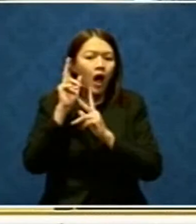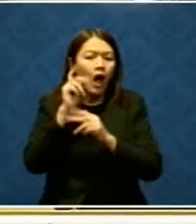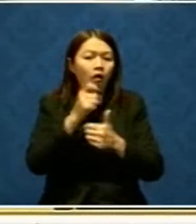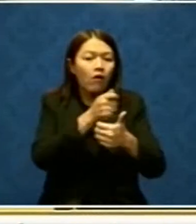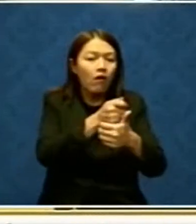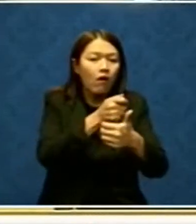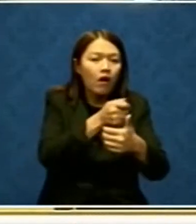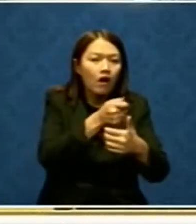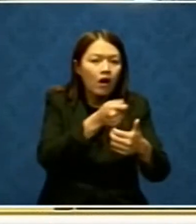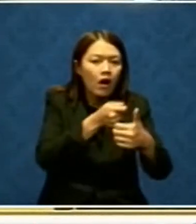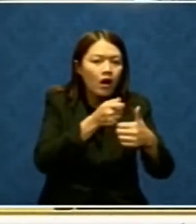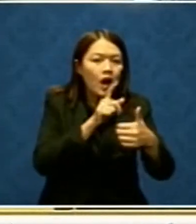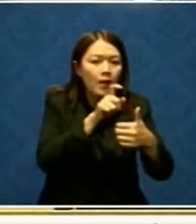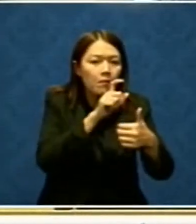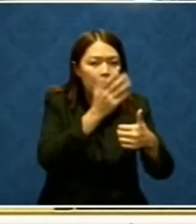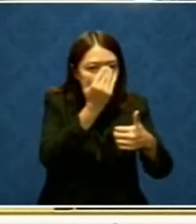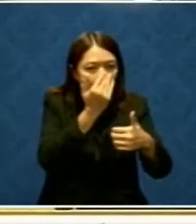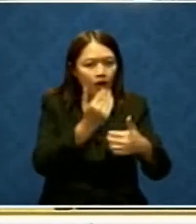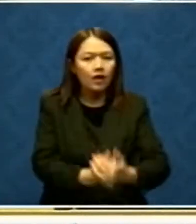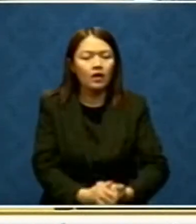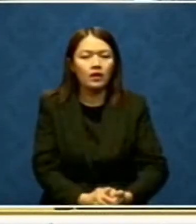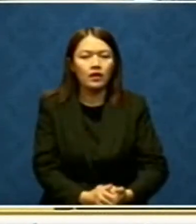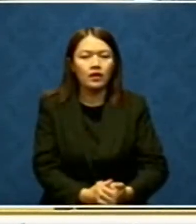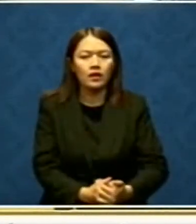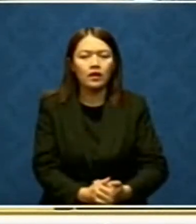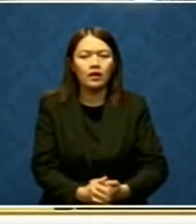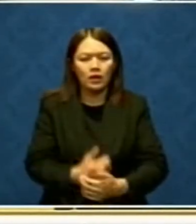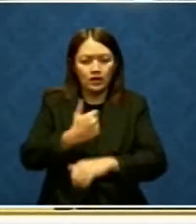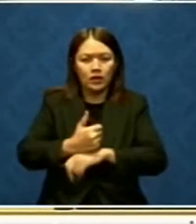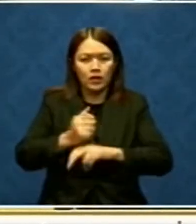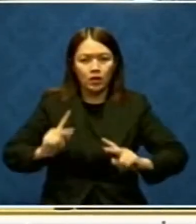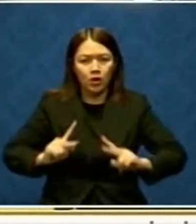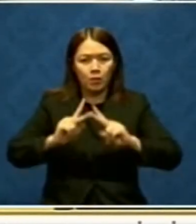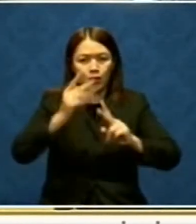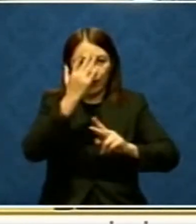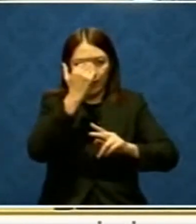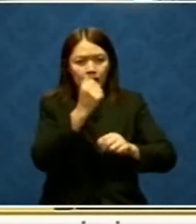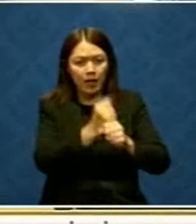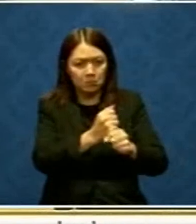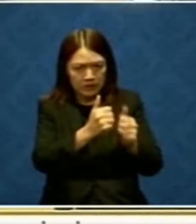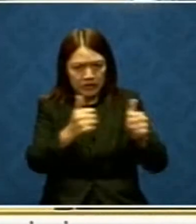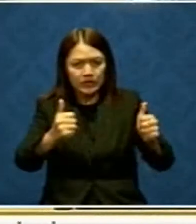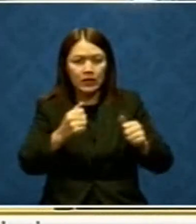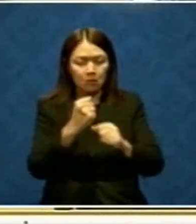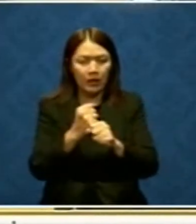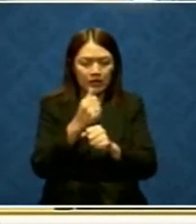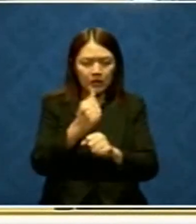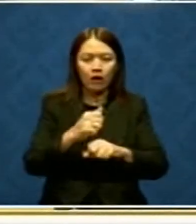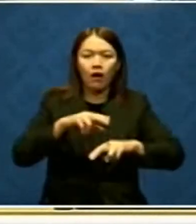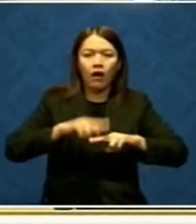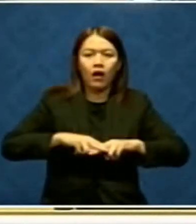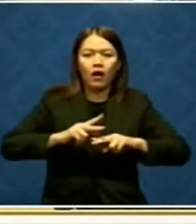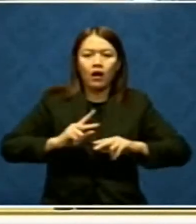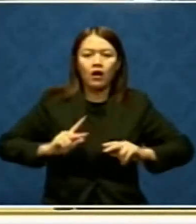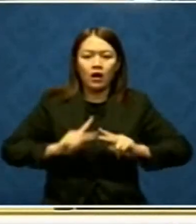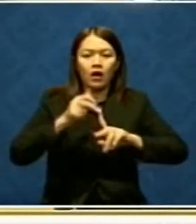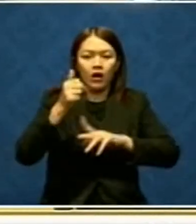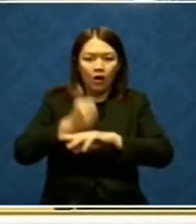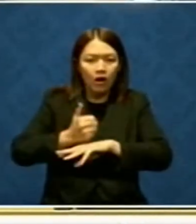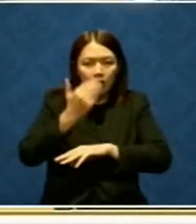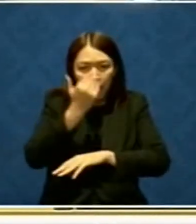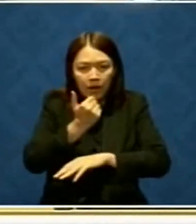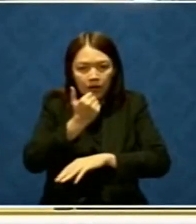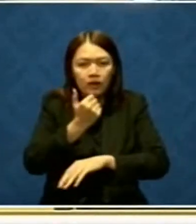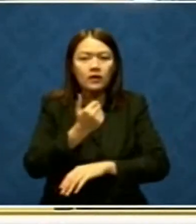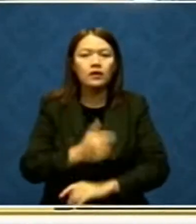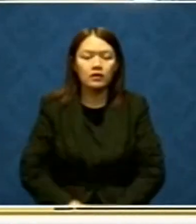ให้ท่านทำไมผมไม่เข้าใจถ้าเขาทำดีอยู่แล้วเราจะมีรัฐมนตรีทำไมครับถ้าเขาทำดีอยู่แล้วท่านจะไปนั่งเป็นรัฐมนตรีเพื่ออะไรครับ